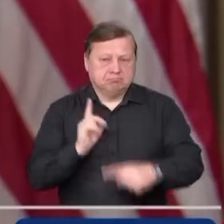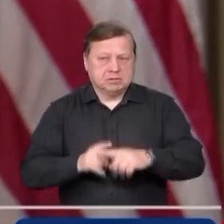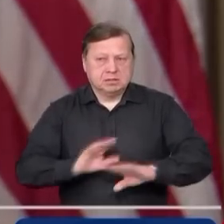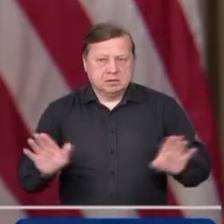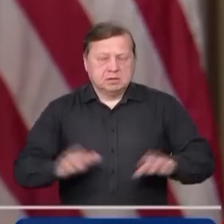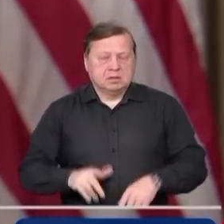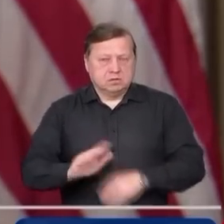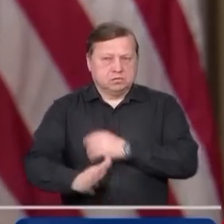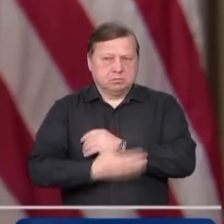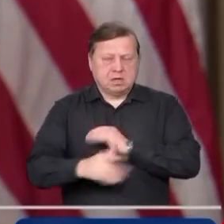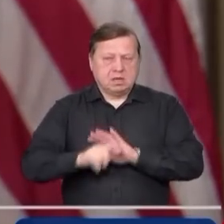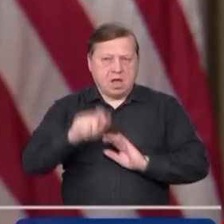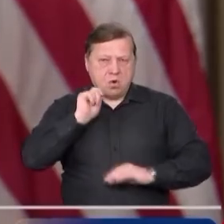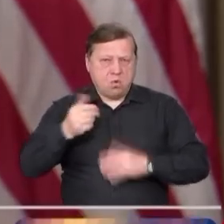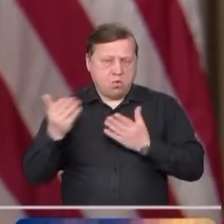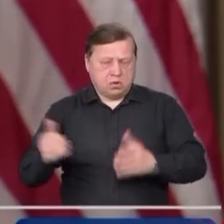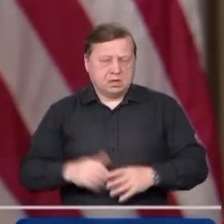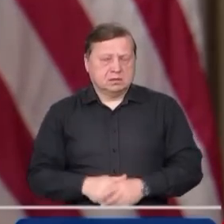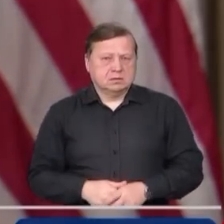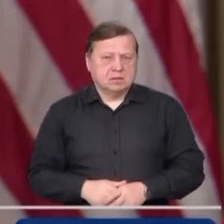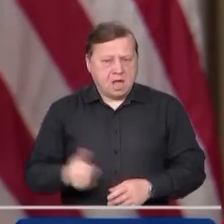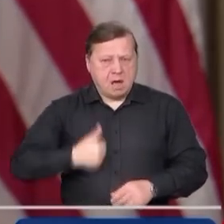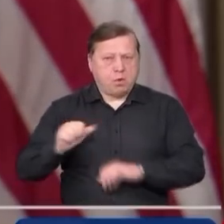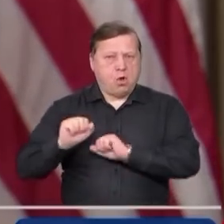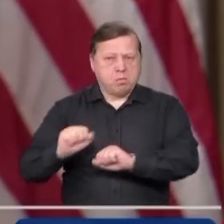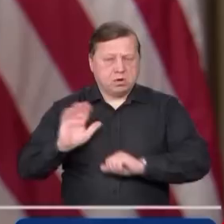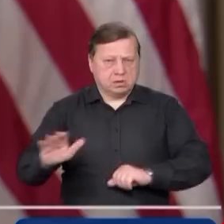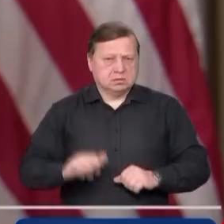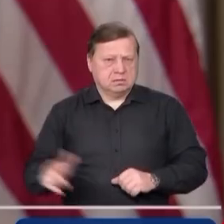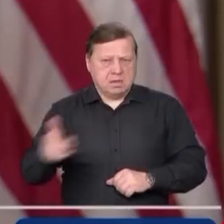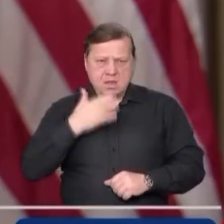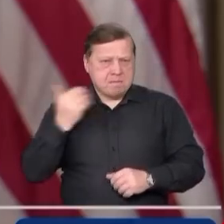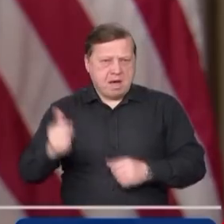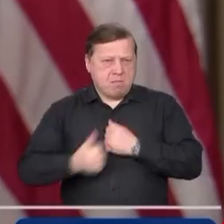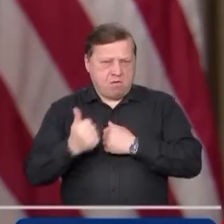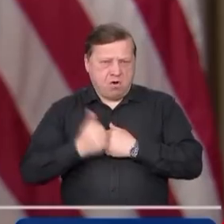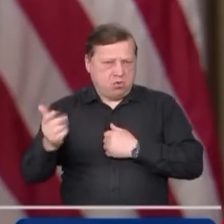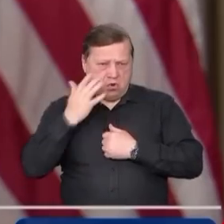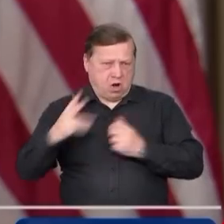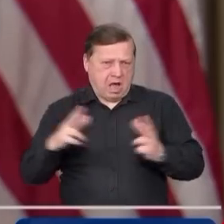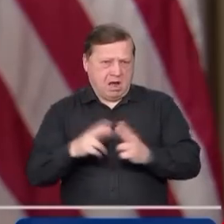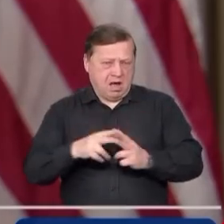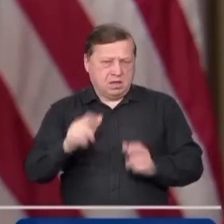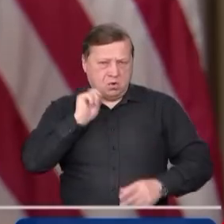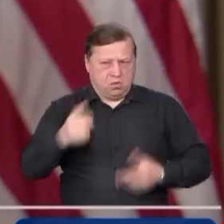rzecz wspierania Ukrainy w obronie przeciwko niesprowokowanej agresji rosyjskiej